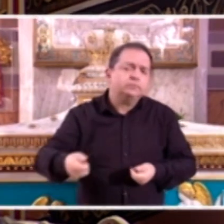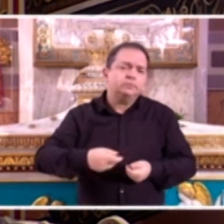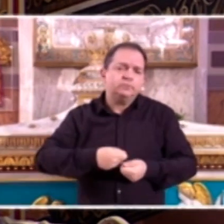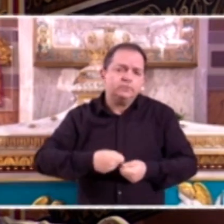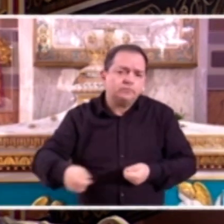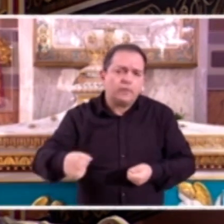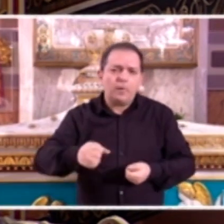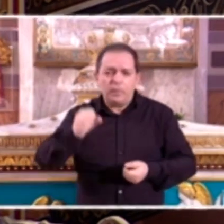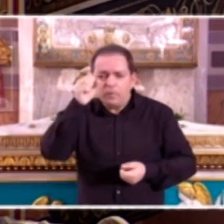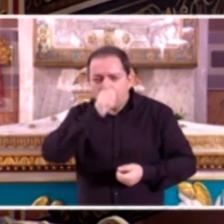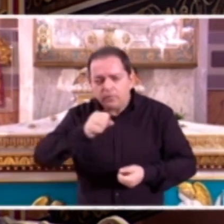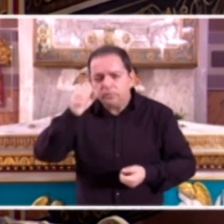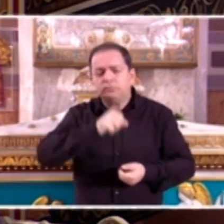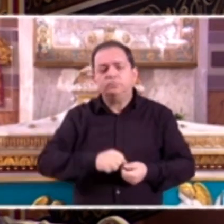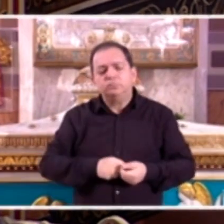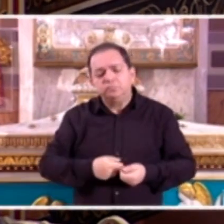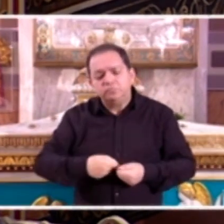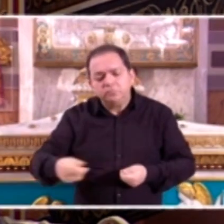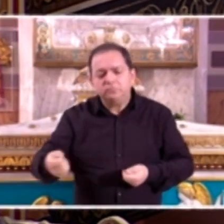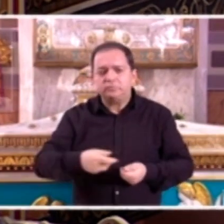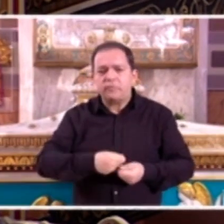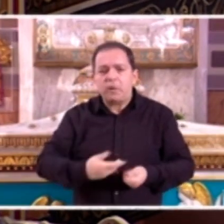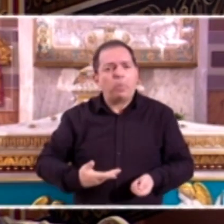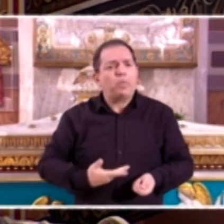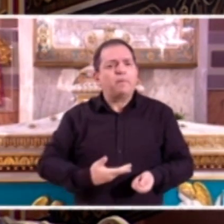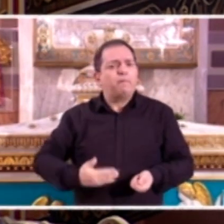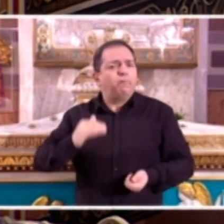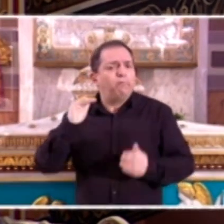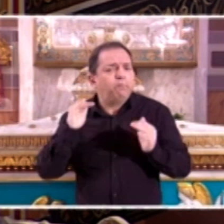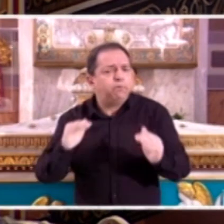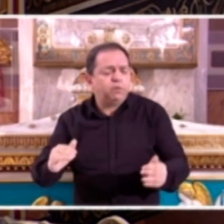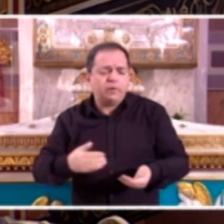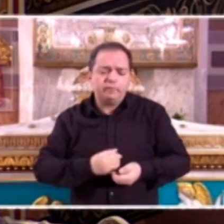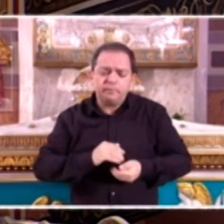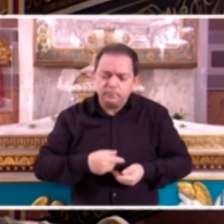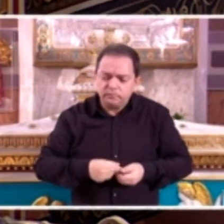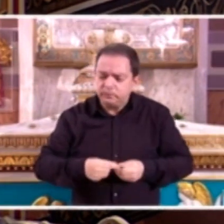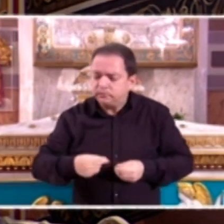χειρούς και επεθύμη γέμισε